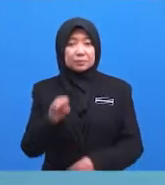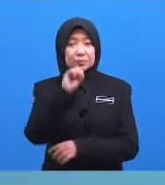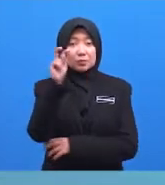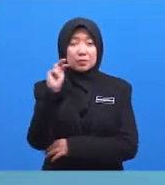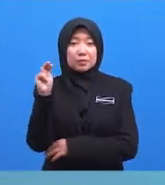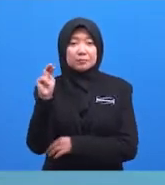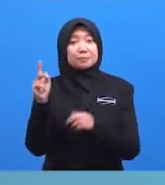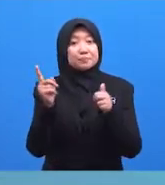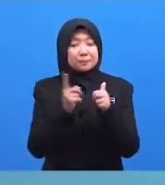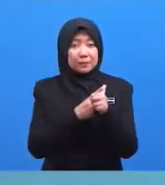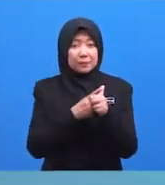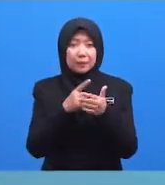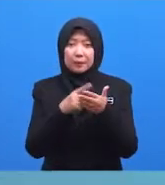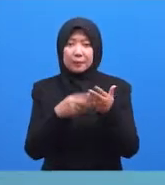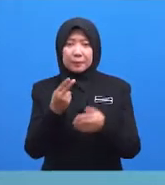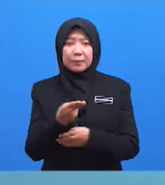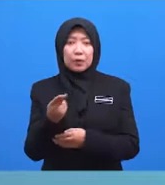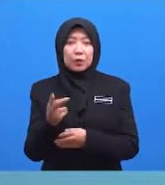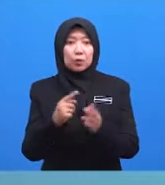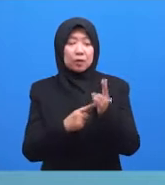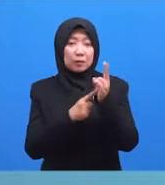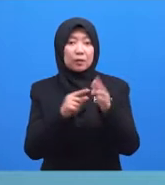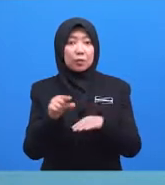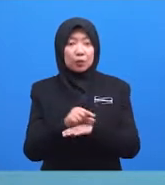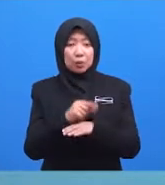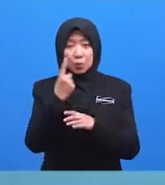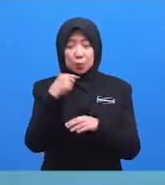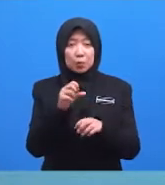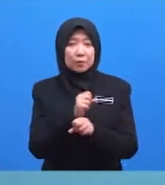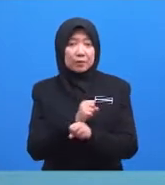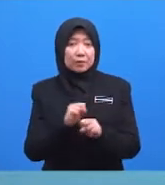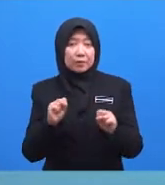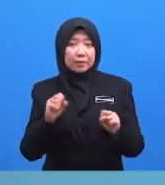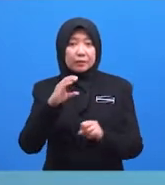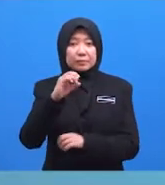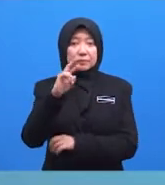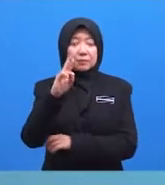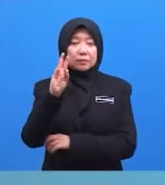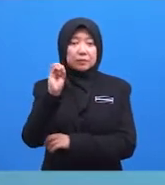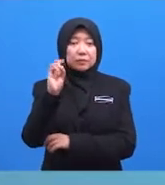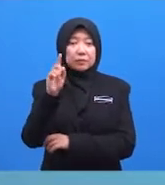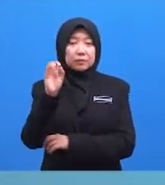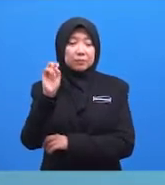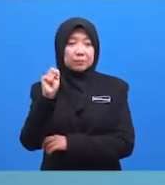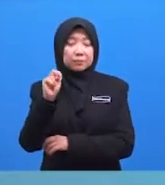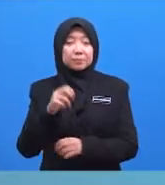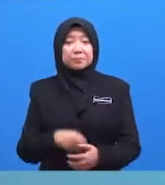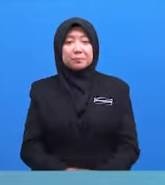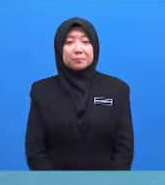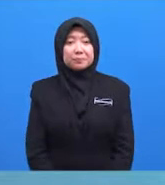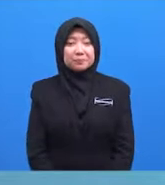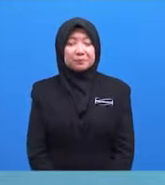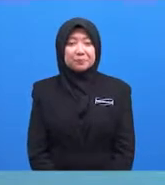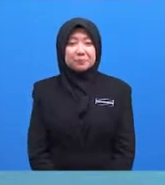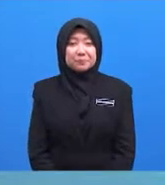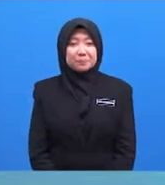soalan yang pertama. Apakah bahan utama yang digunakan untuk menyediakan muton?